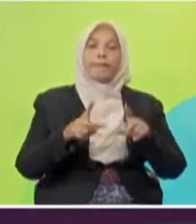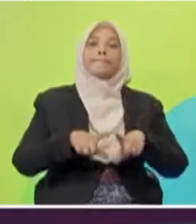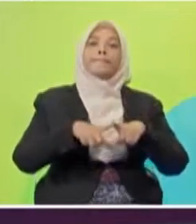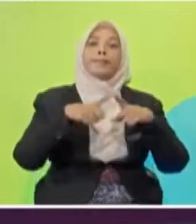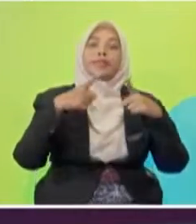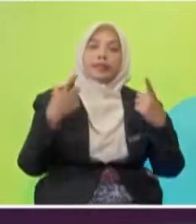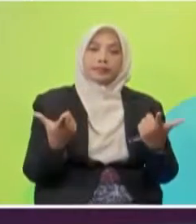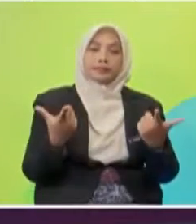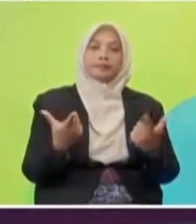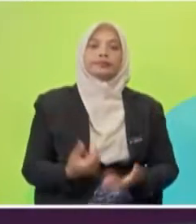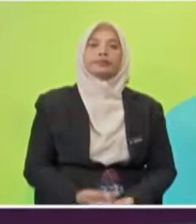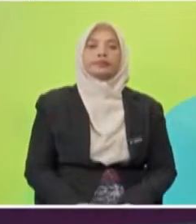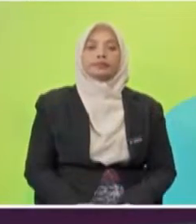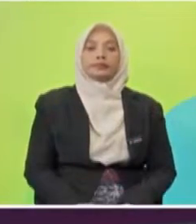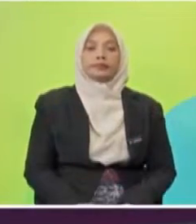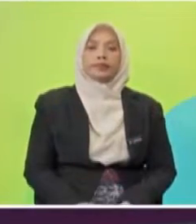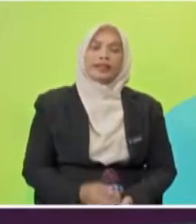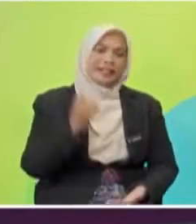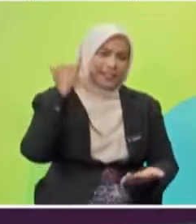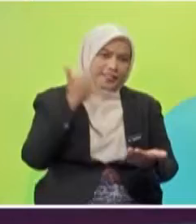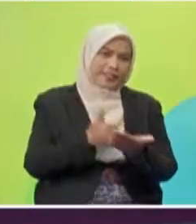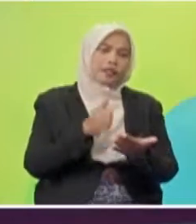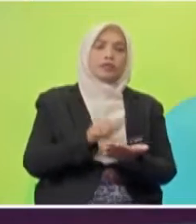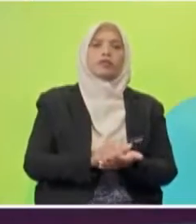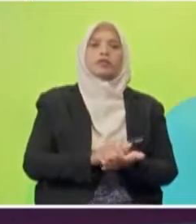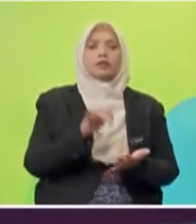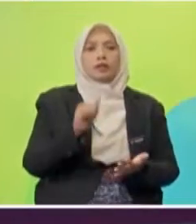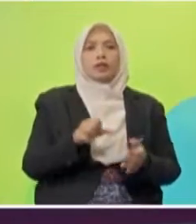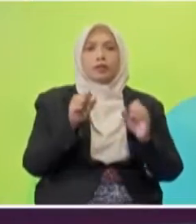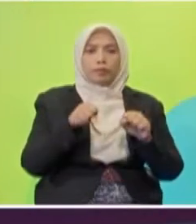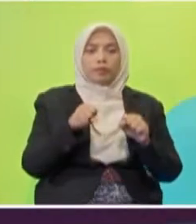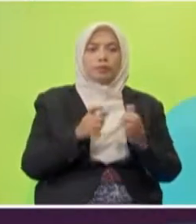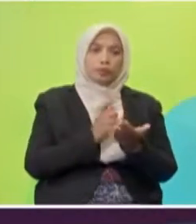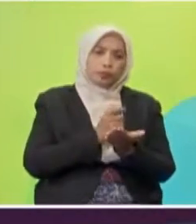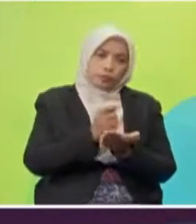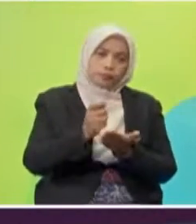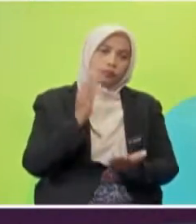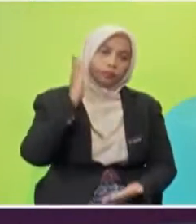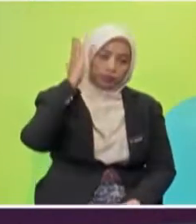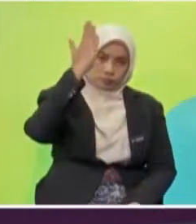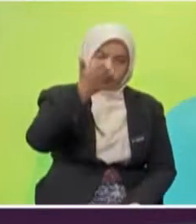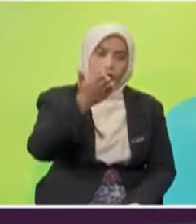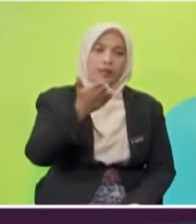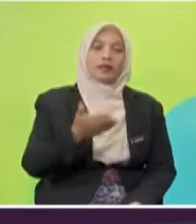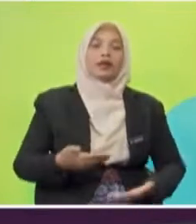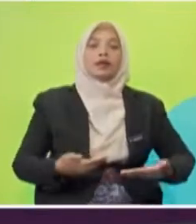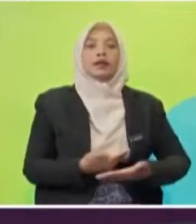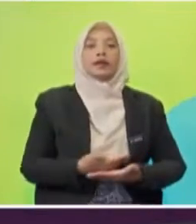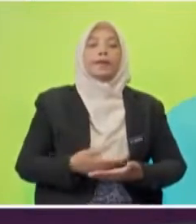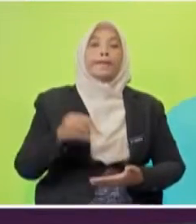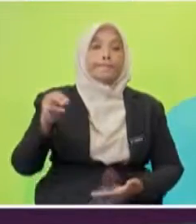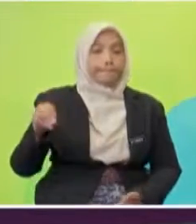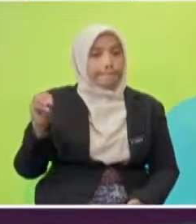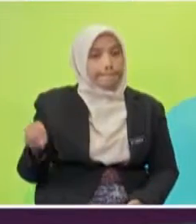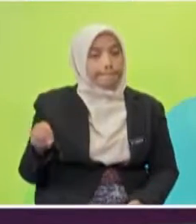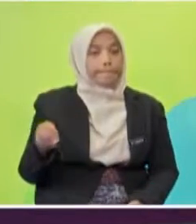sukan, tetapi keyakinan itulah yang akan membawa mereka terus pergi ke hadapan. Jadi, begitulah anak-anak murid kita yang berada di rumah dan